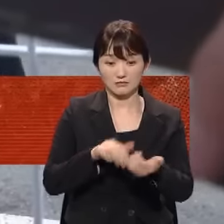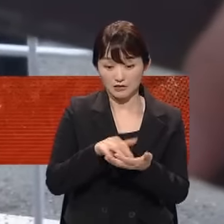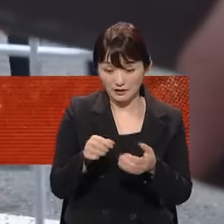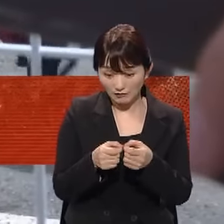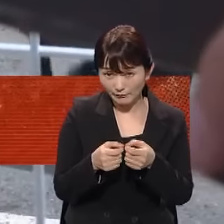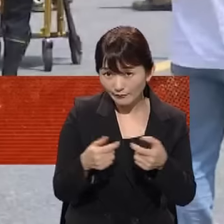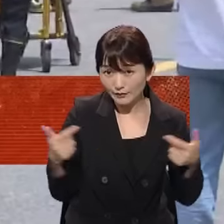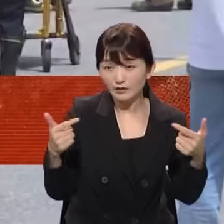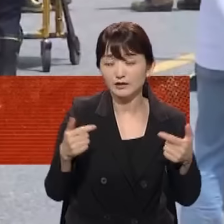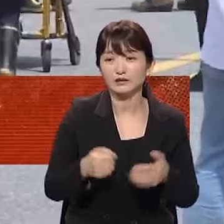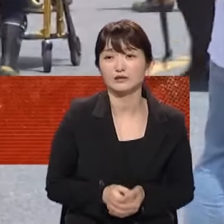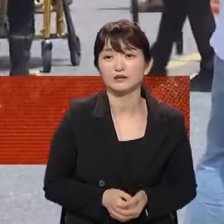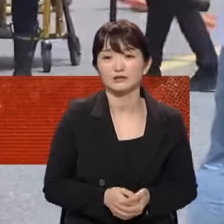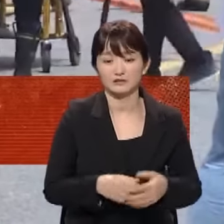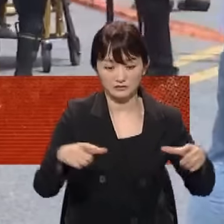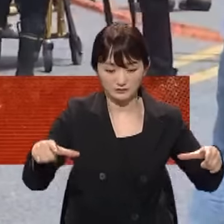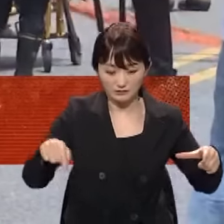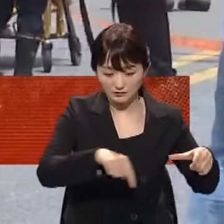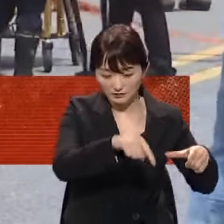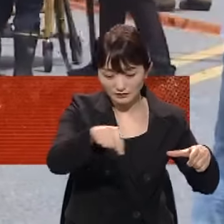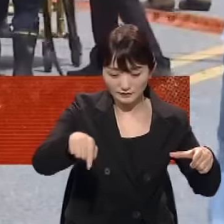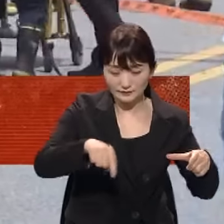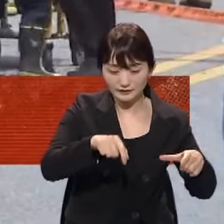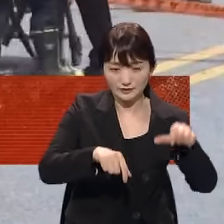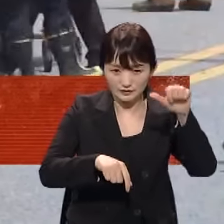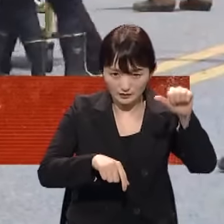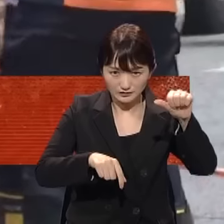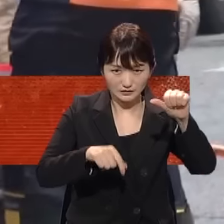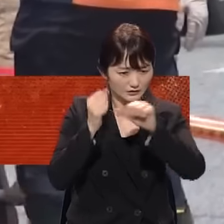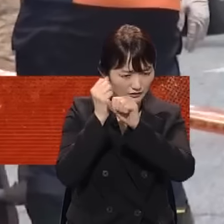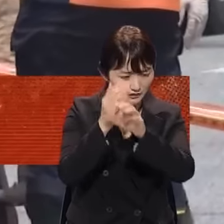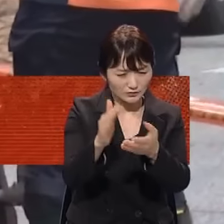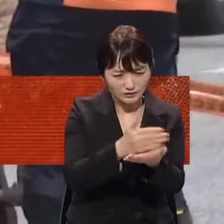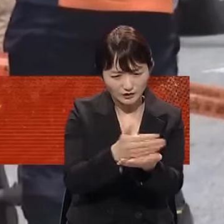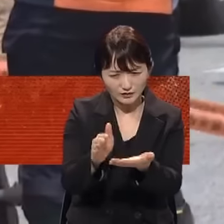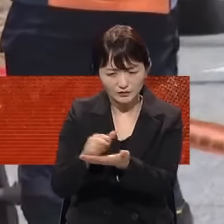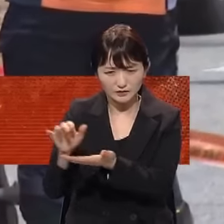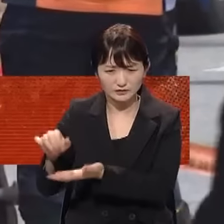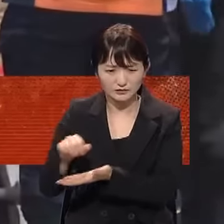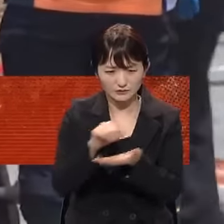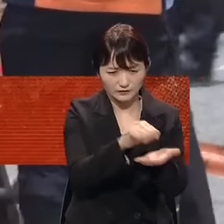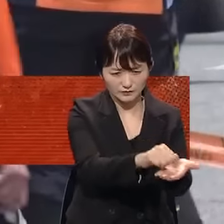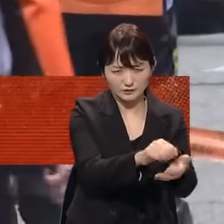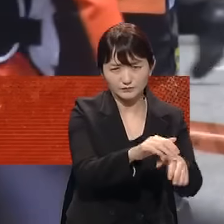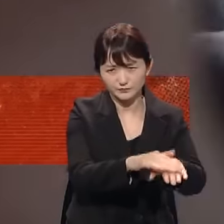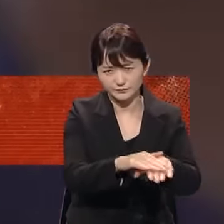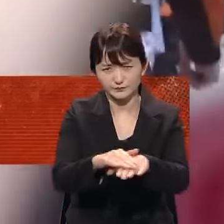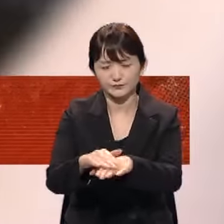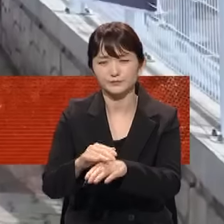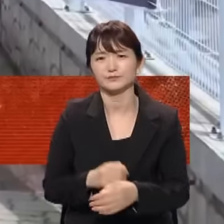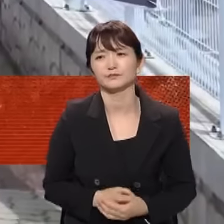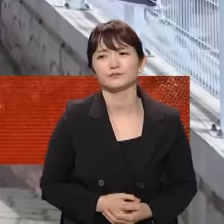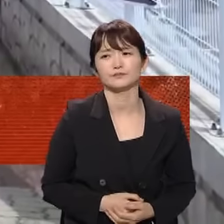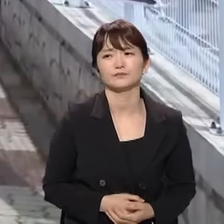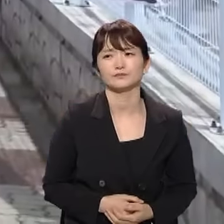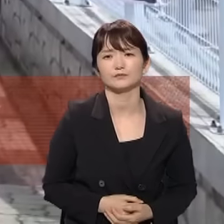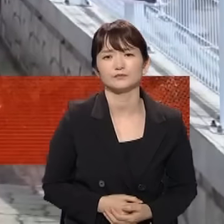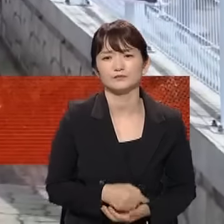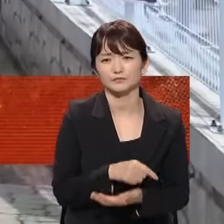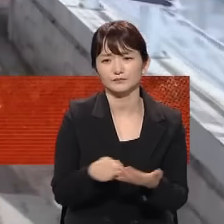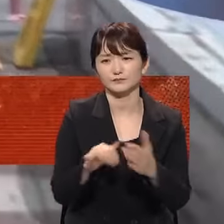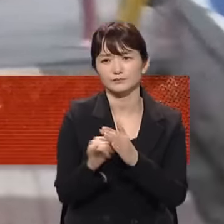때문에 관내 5개 장례식장으로 이제 나뉘어서 시신이 안치가 되었고요. 이제 뭐